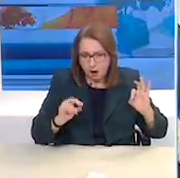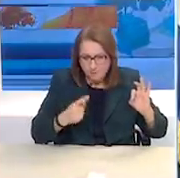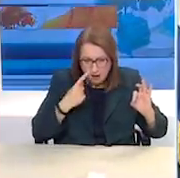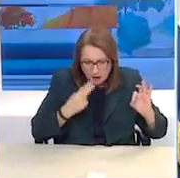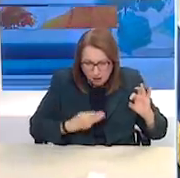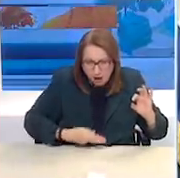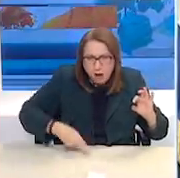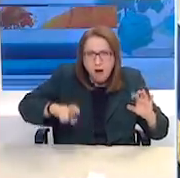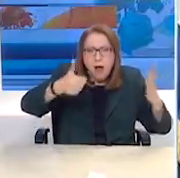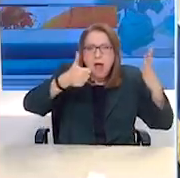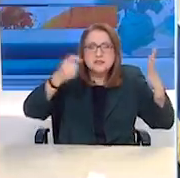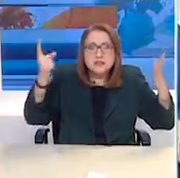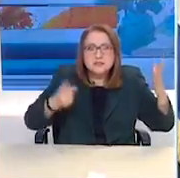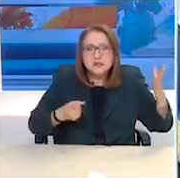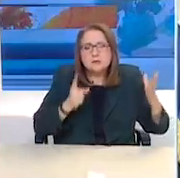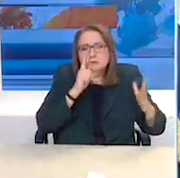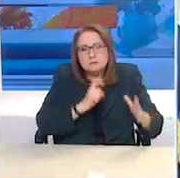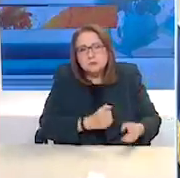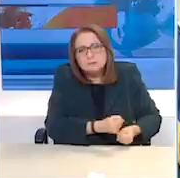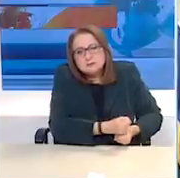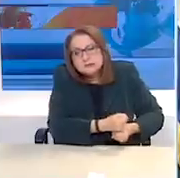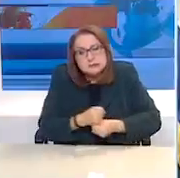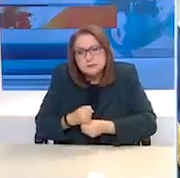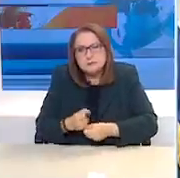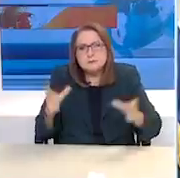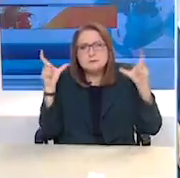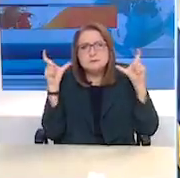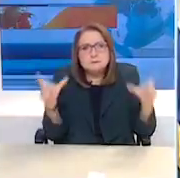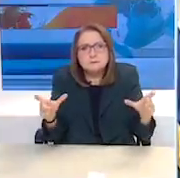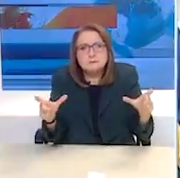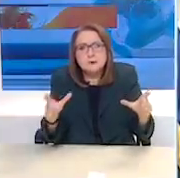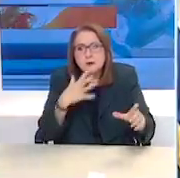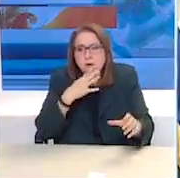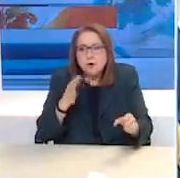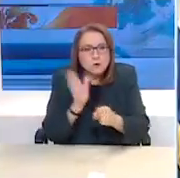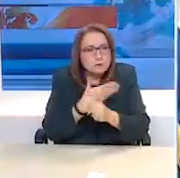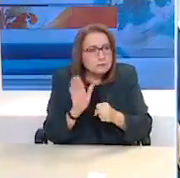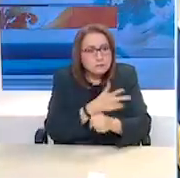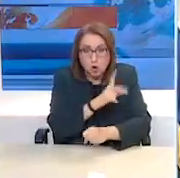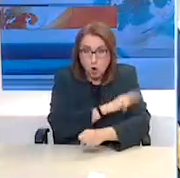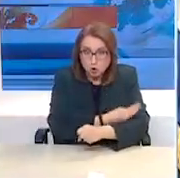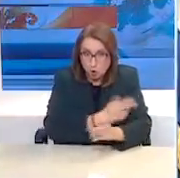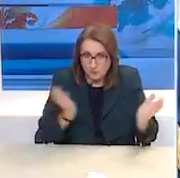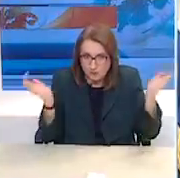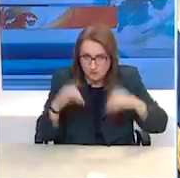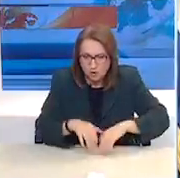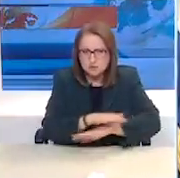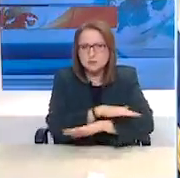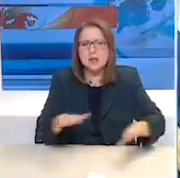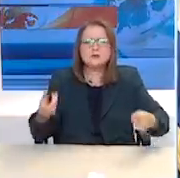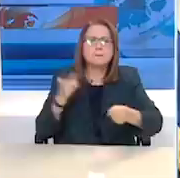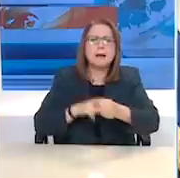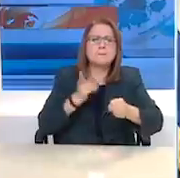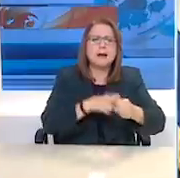συγκρατήσω αυτή την κατάσταση, η οποία θα μου διαλύσει το σύστημα υγείας μου, θα μου οδηγήσει σε πολλούς θανάτους, τραγικούς θανάτους, σε